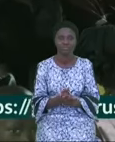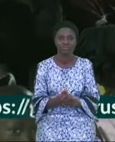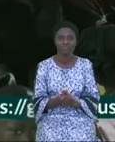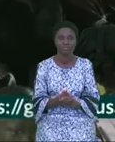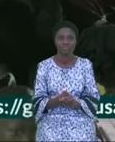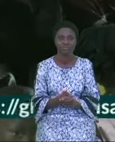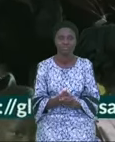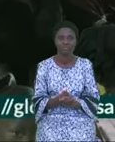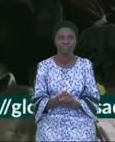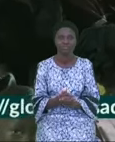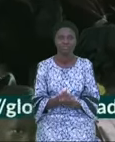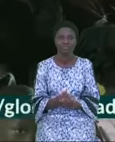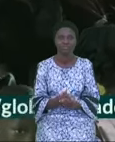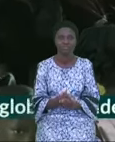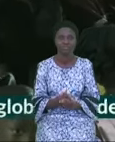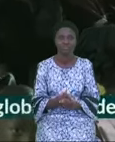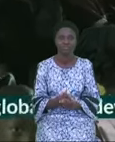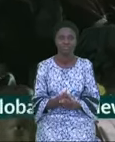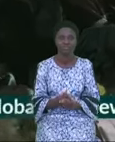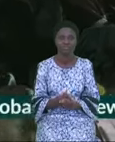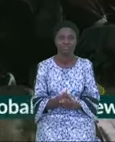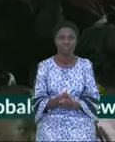nous attendons rapidement